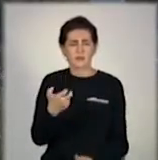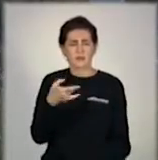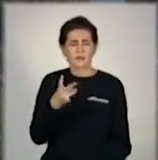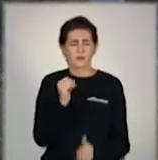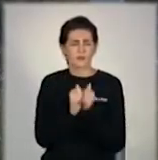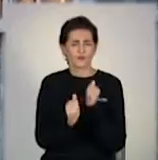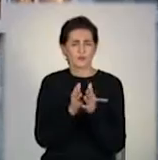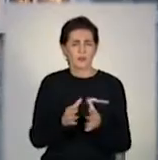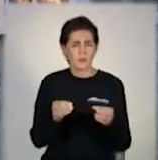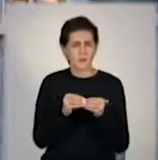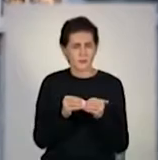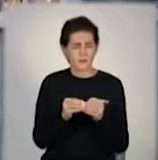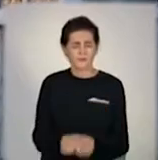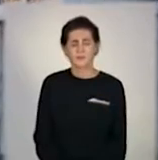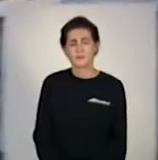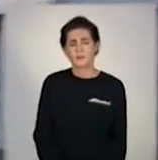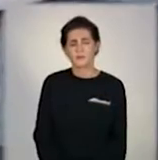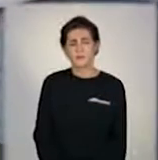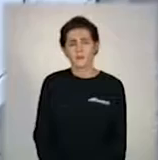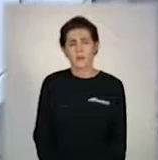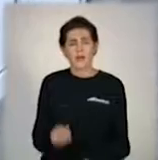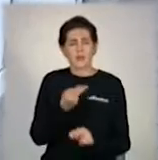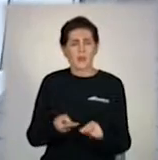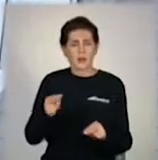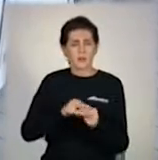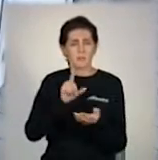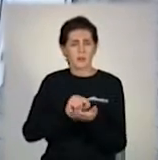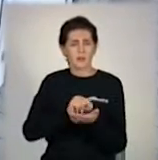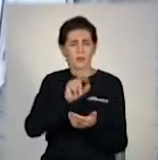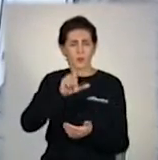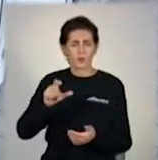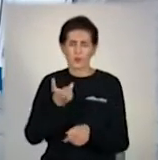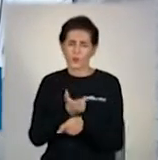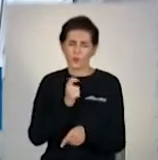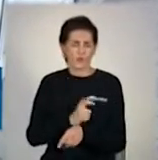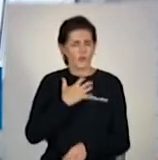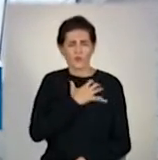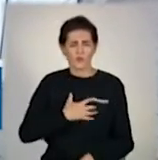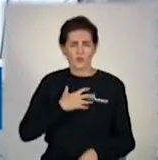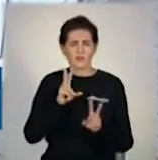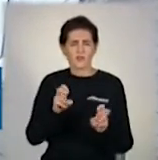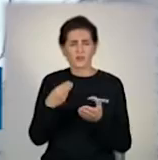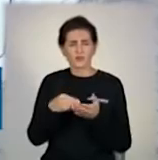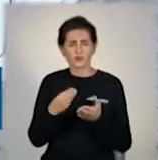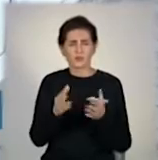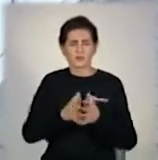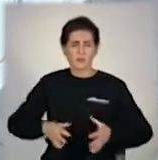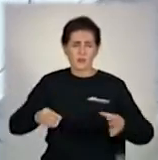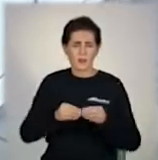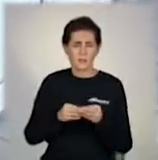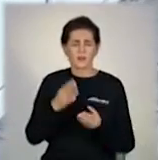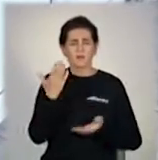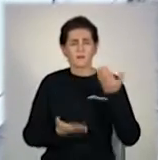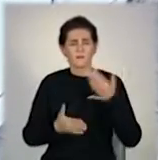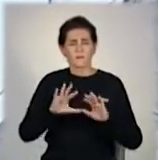кожної родини. Особливо для пенсіонерів це дуже важливо. Це бюджет сім'ї, і якщо вдруг